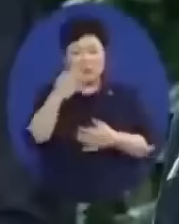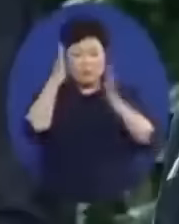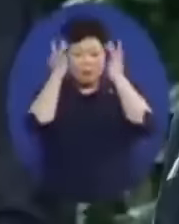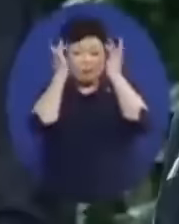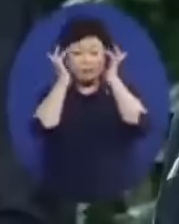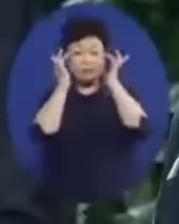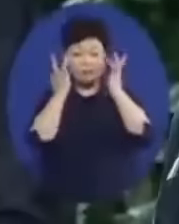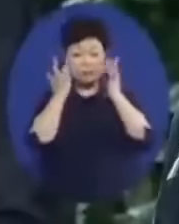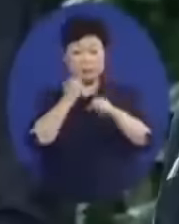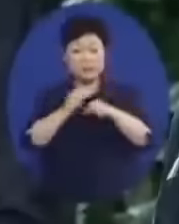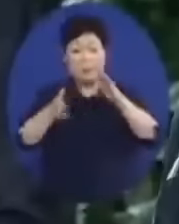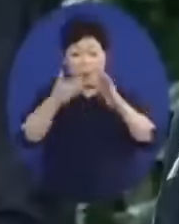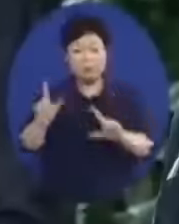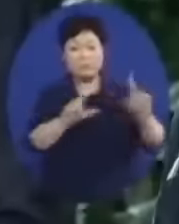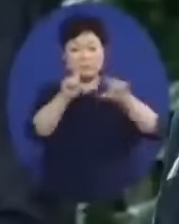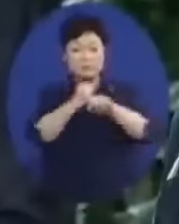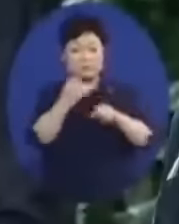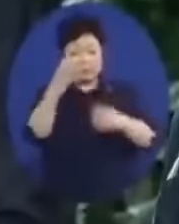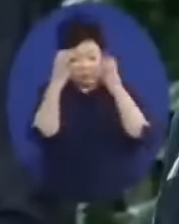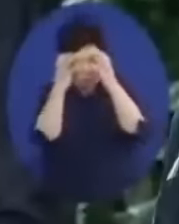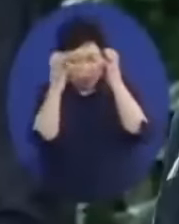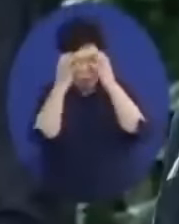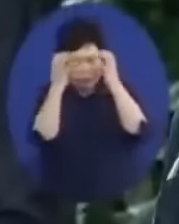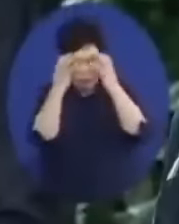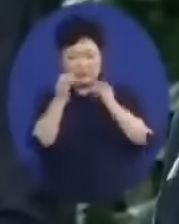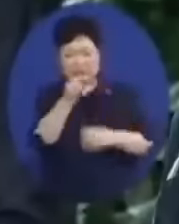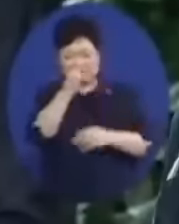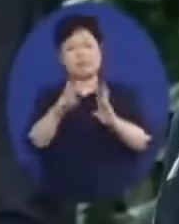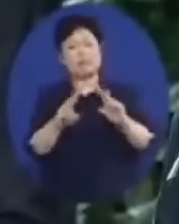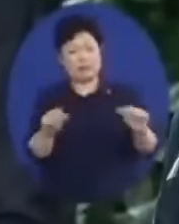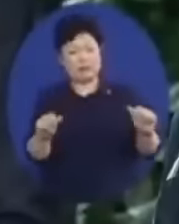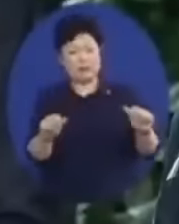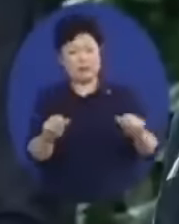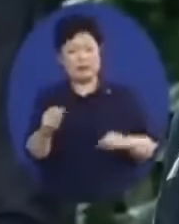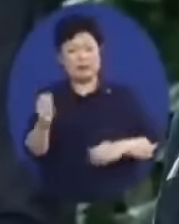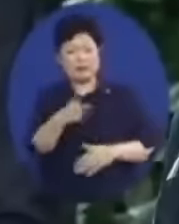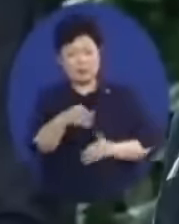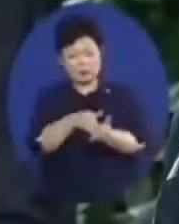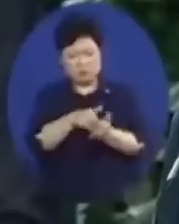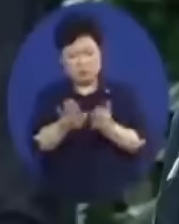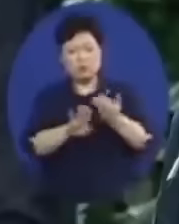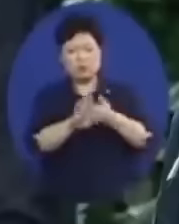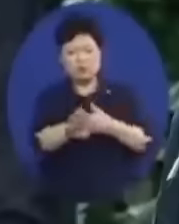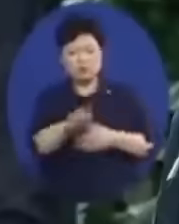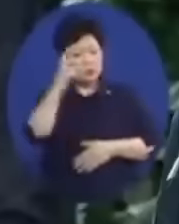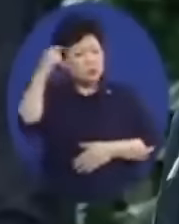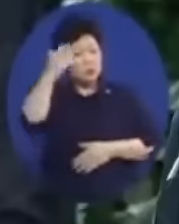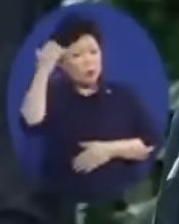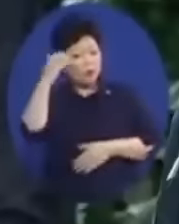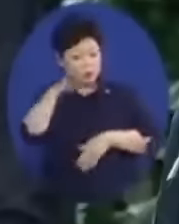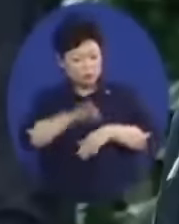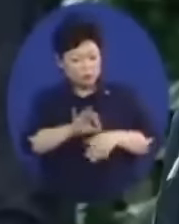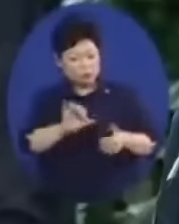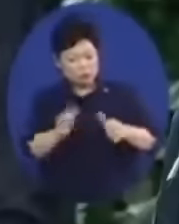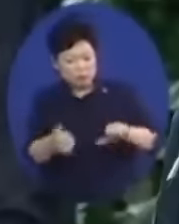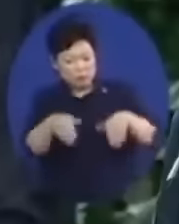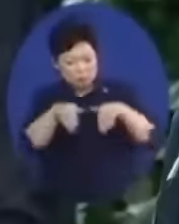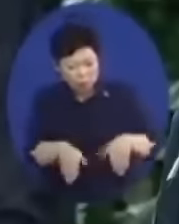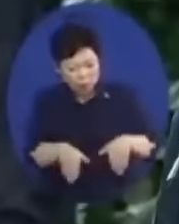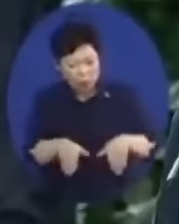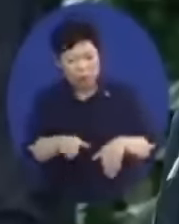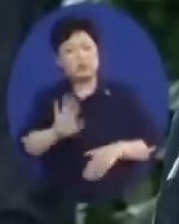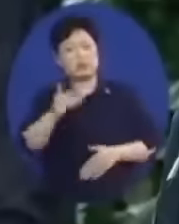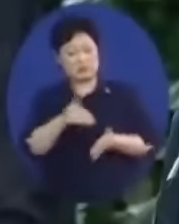땀을 흘려야 먹고 사는 고통스러운 땅이었습니다. 그리고 쫓겨난 이후로 영혼도 육체도 죽음의 종이